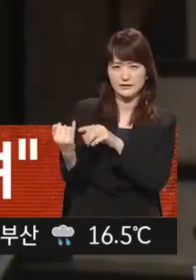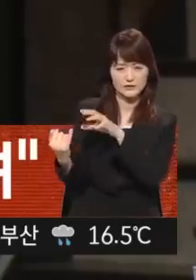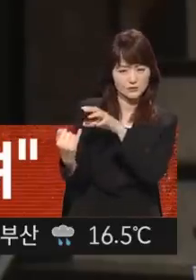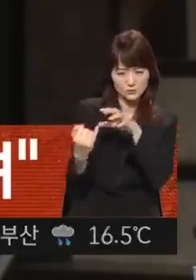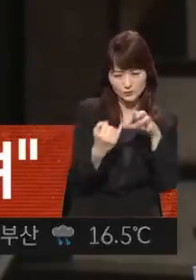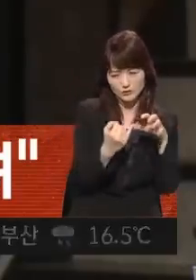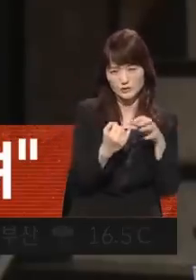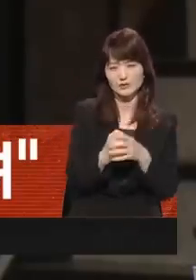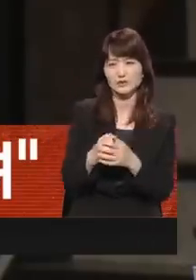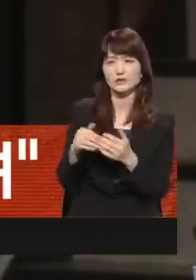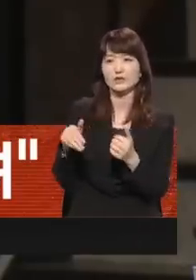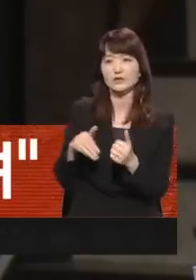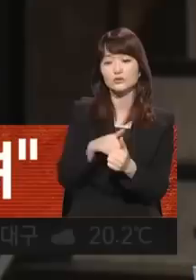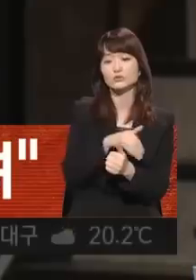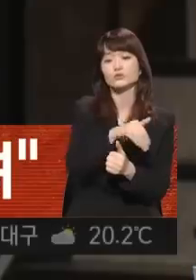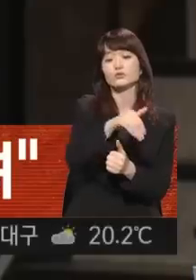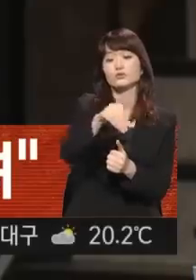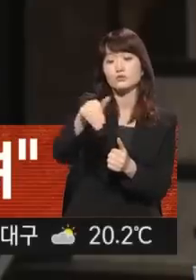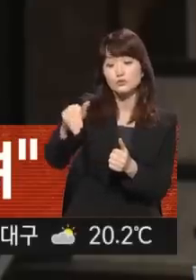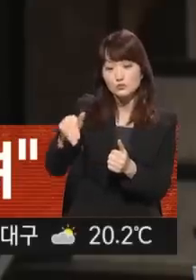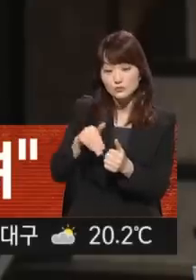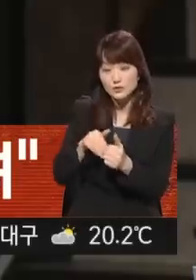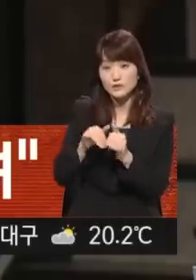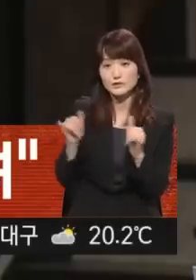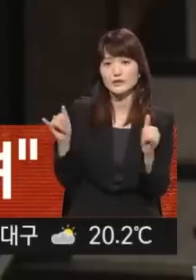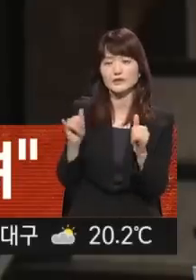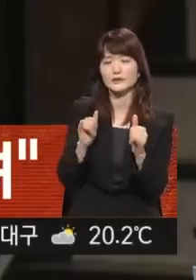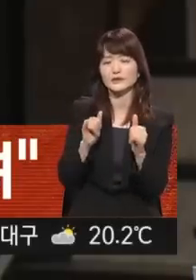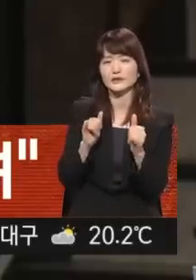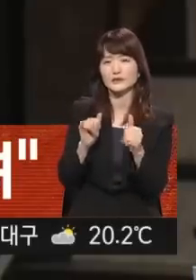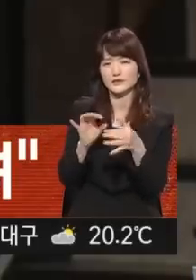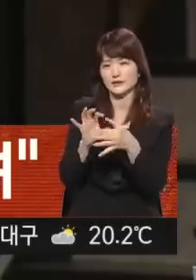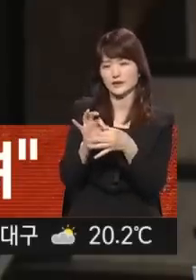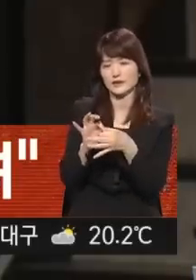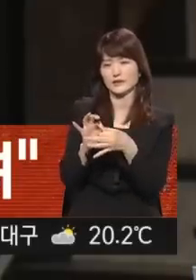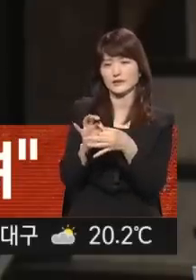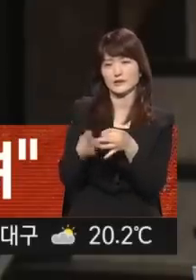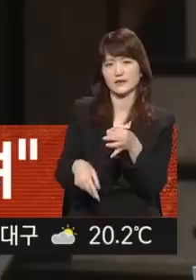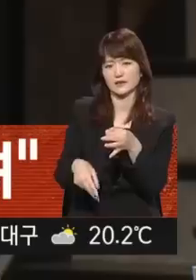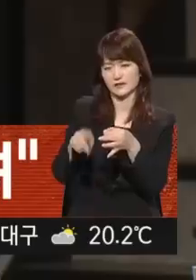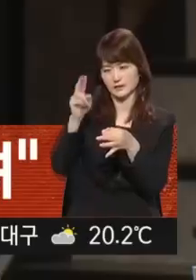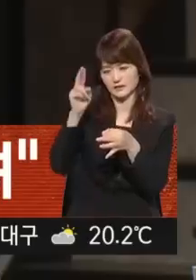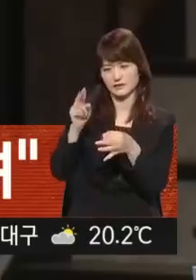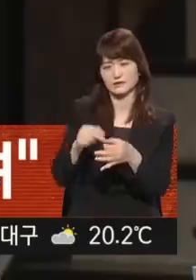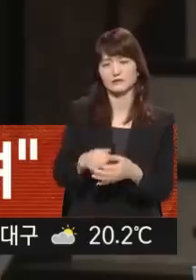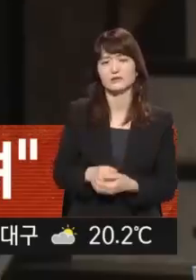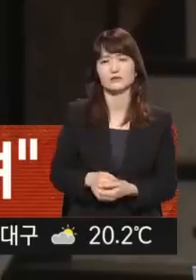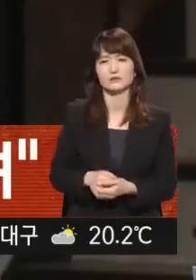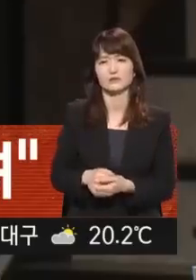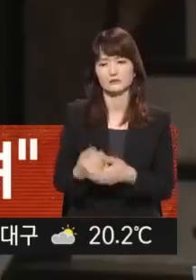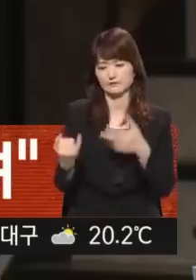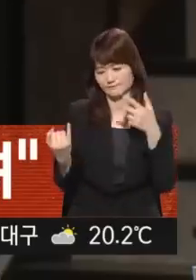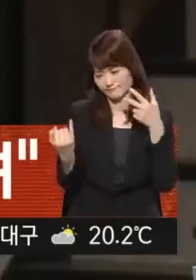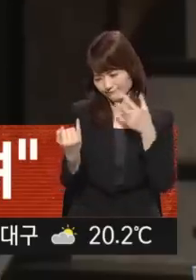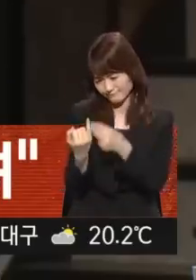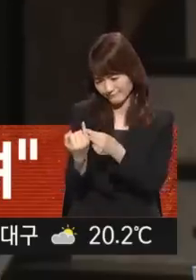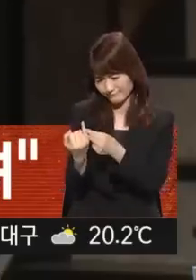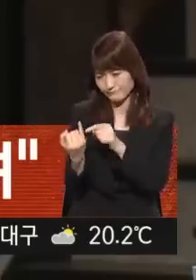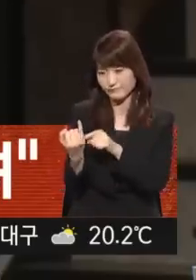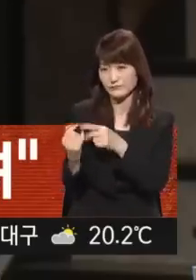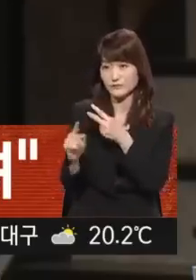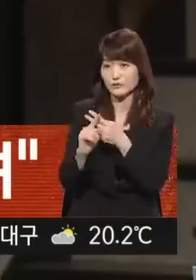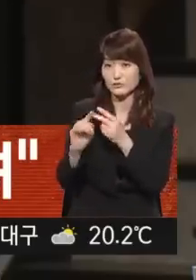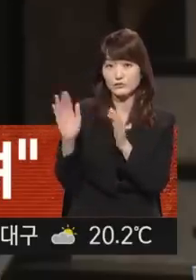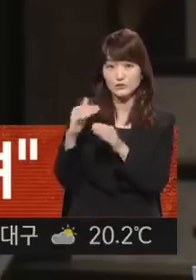주위에 있는 사람들하고 모든 관계를 다 끊고 장기적으로 세뇌를 시키게 된다면 아까 말씀하셨던 그런 중학생이 나중에